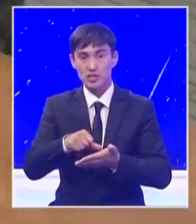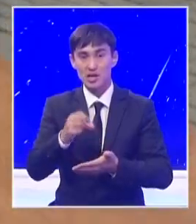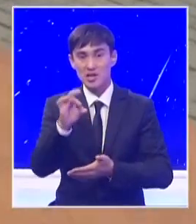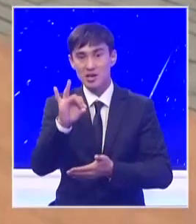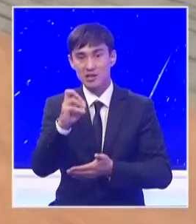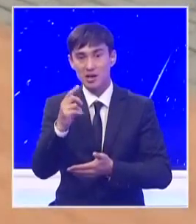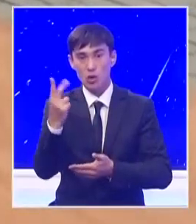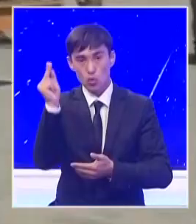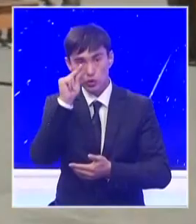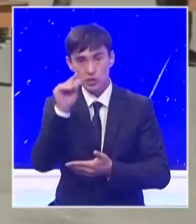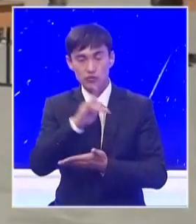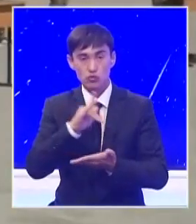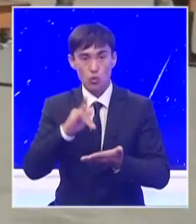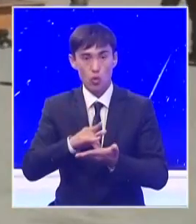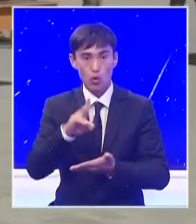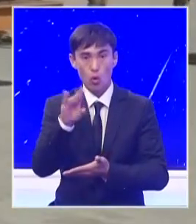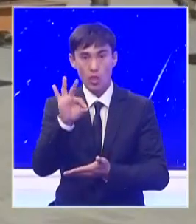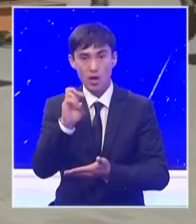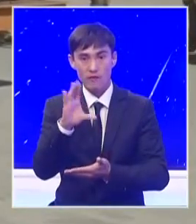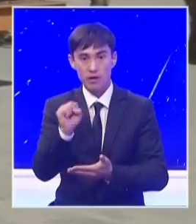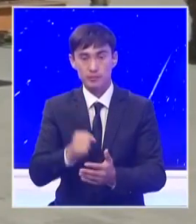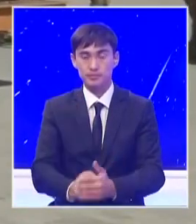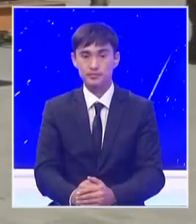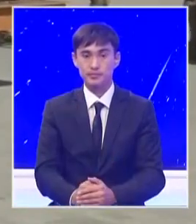учащийся одной из школ Кунаева.